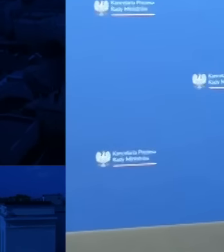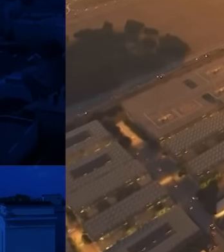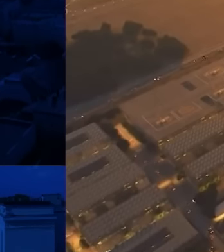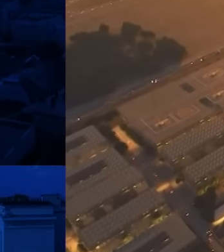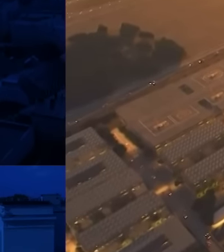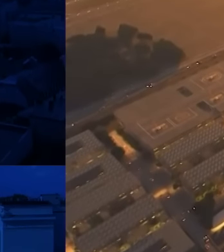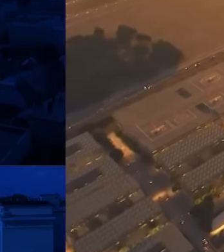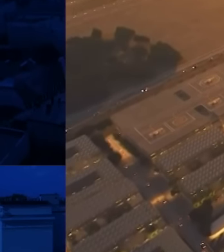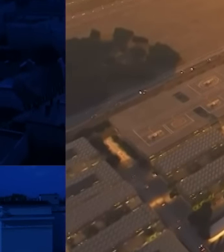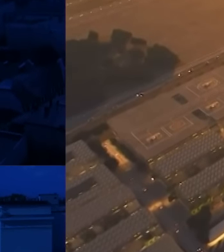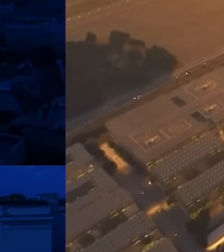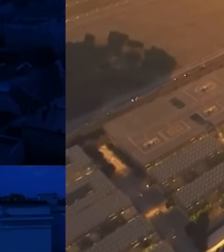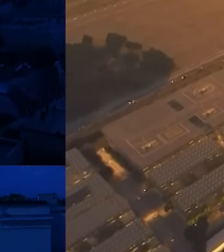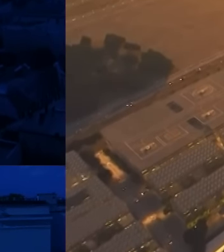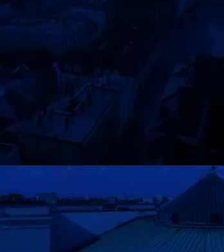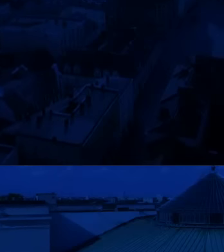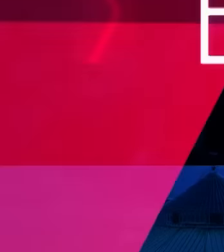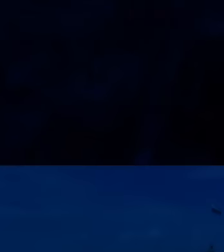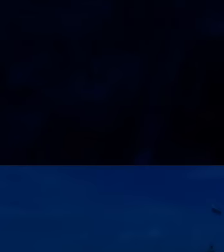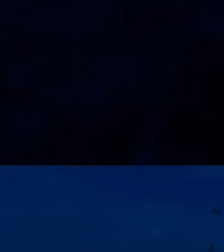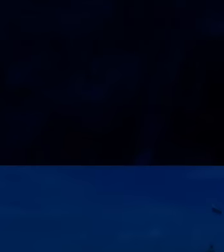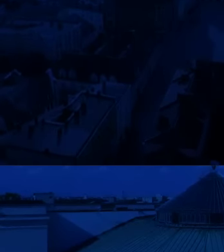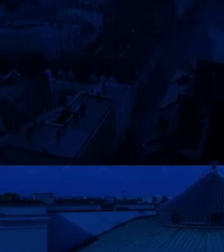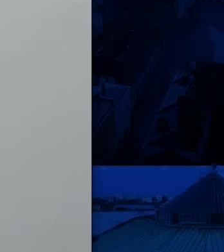W Ekspresie Republiki szczegóły tego pomysłu.